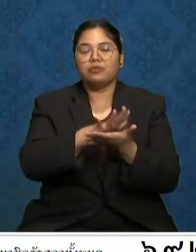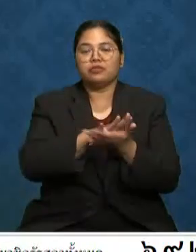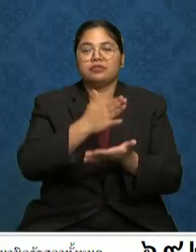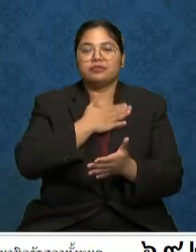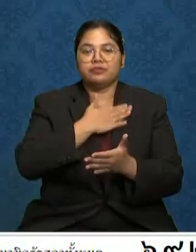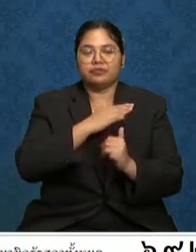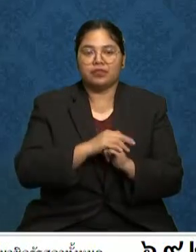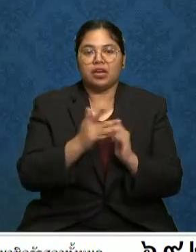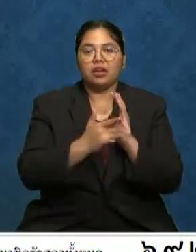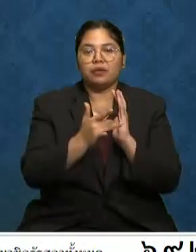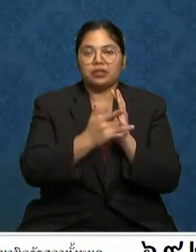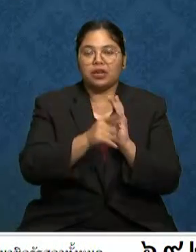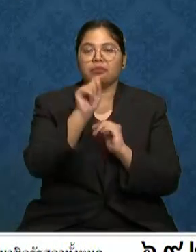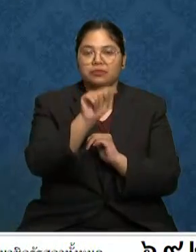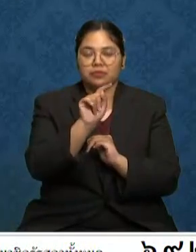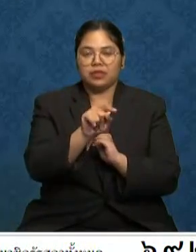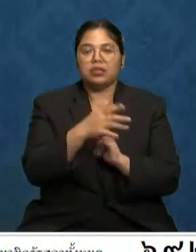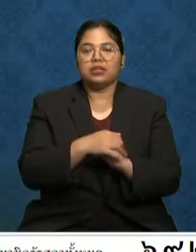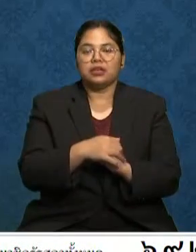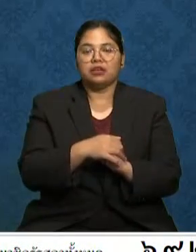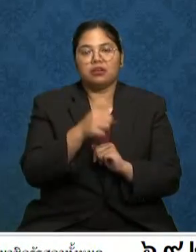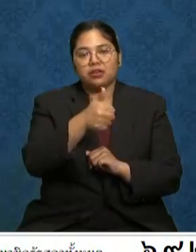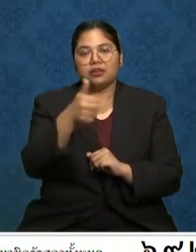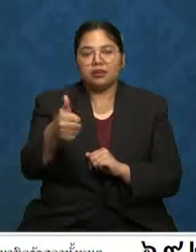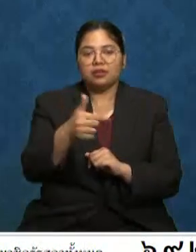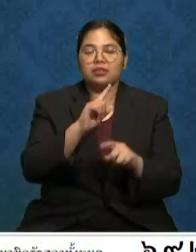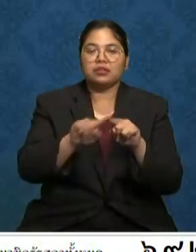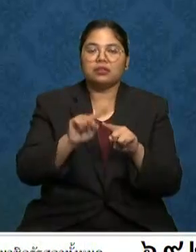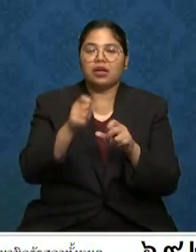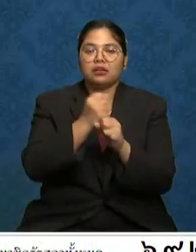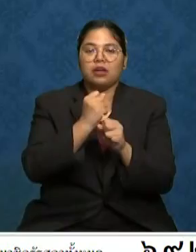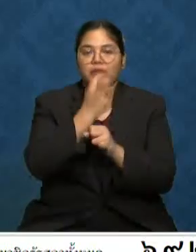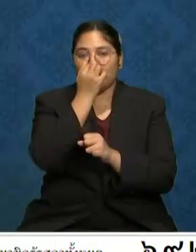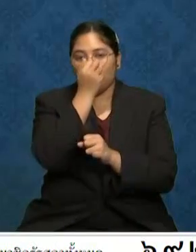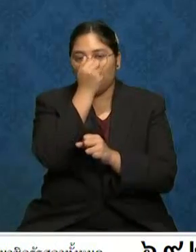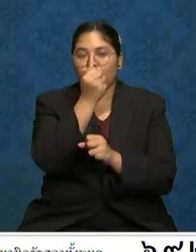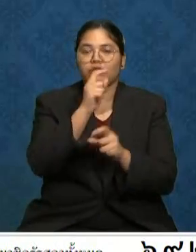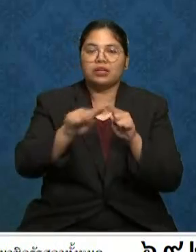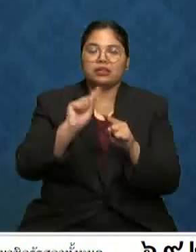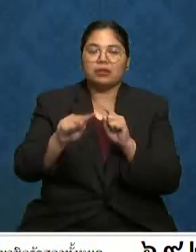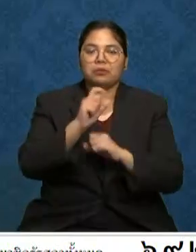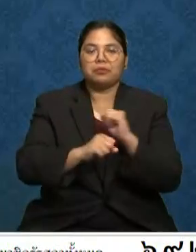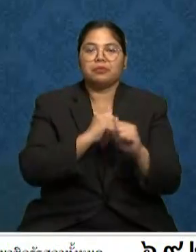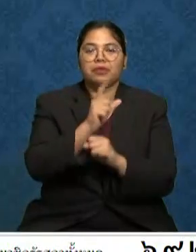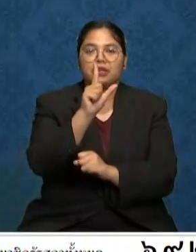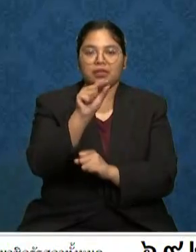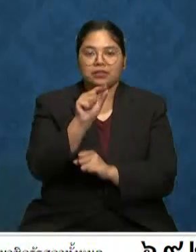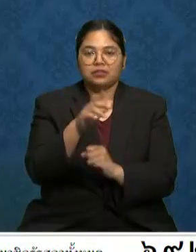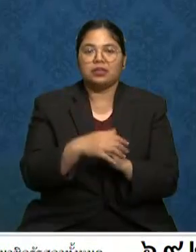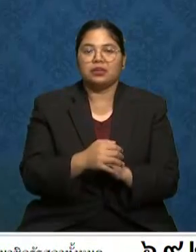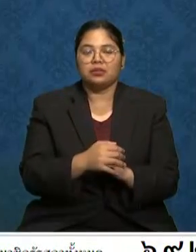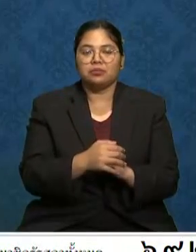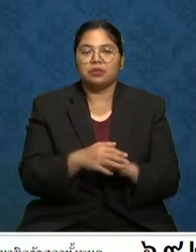สิ่งที่ได้ดีงามได้ผ่านกการทดลองใช้มากว่า 20ปีจนเป็นที่ยอมรับทั้งในและต่าง